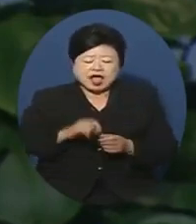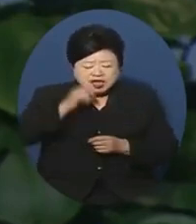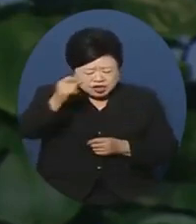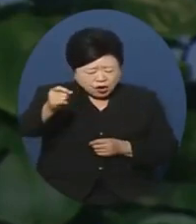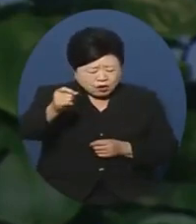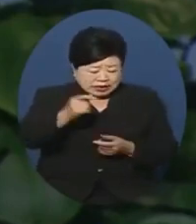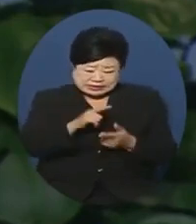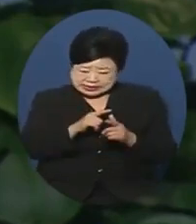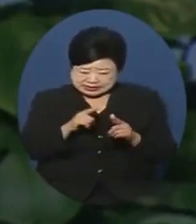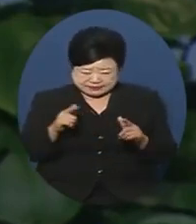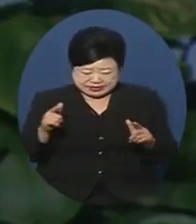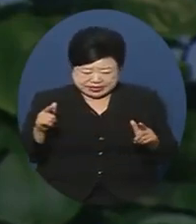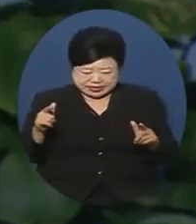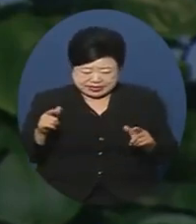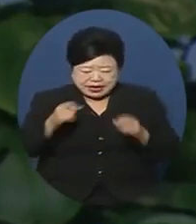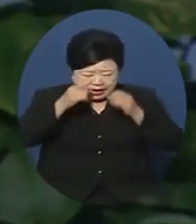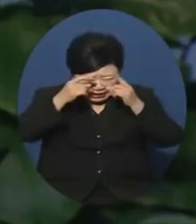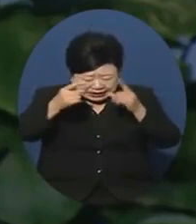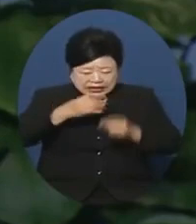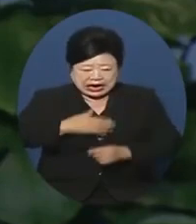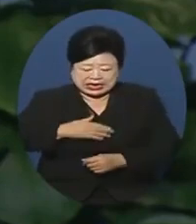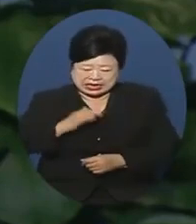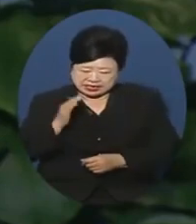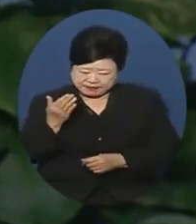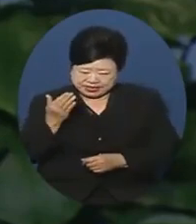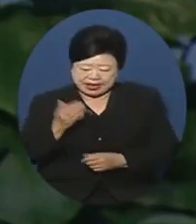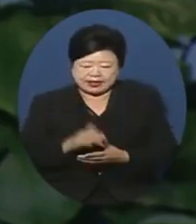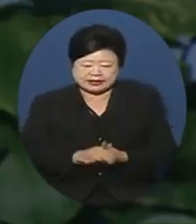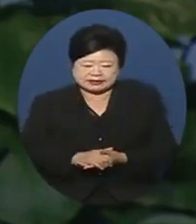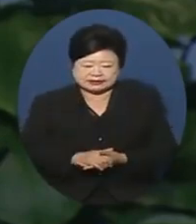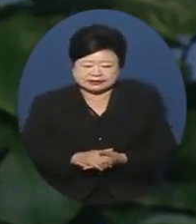영원하지 않다는 것은 깨달아야 되는 것입니다.